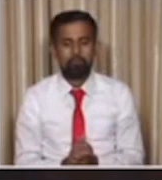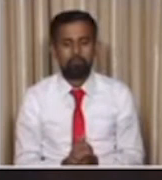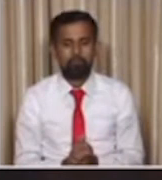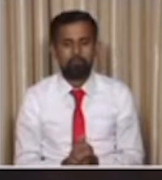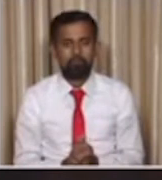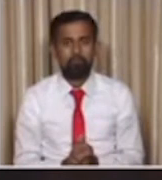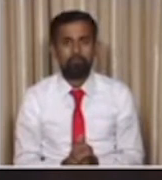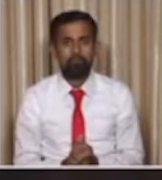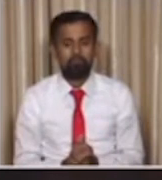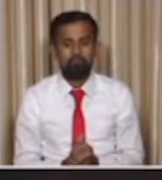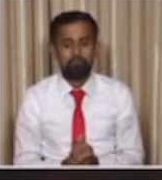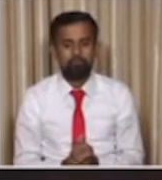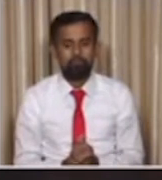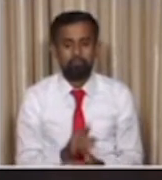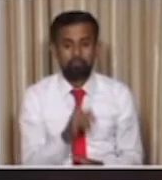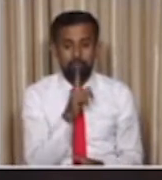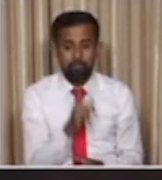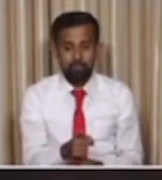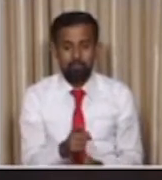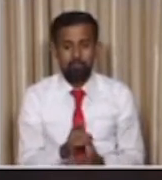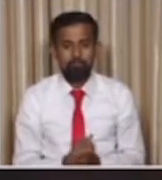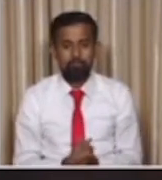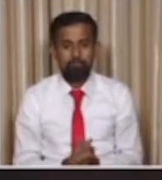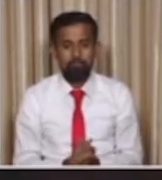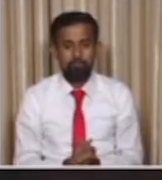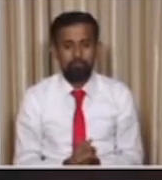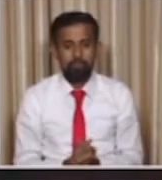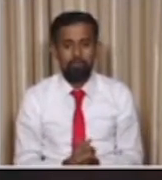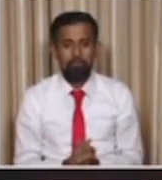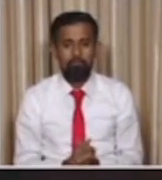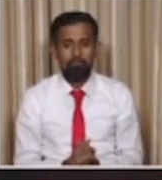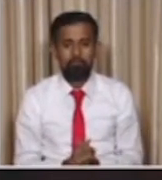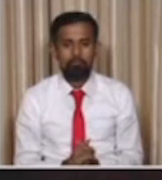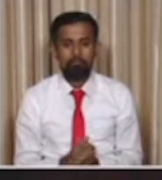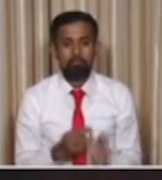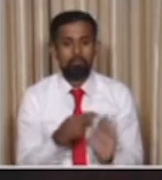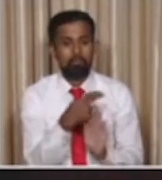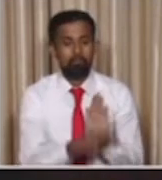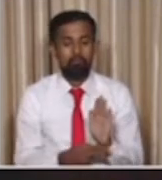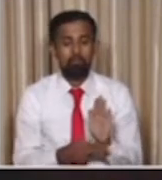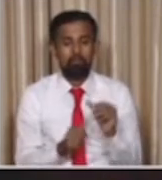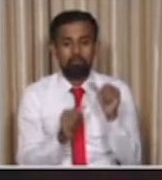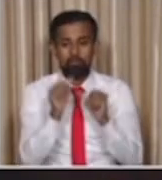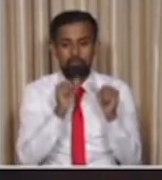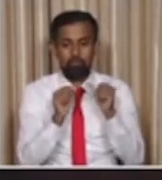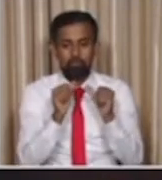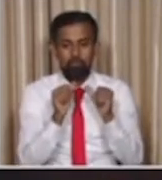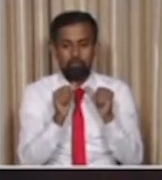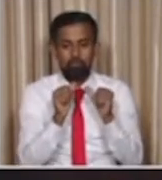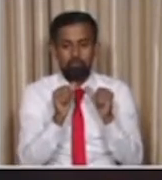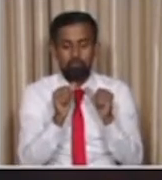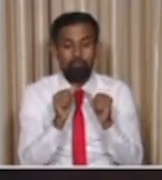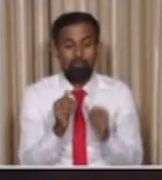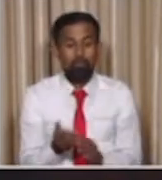නිසා මම මේකෙදි කියාගෙන යද්දී විශේෂයෙන්ම ජාතික ඖෂධ නියාමන අධිකාරිය අපි දැක්කා